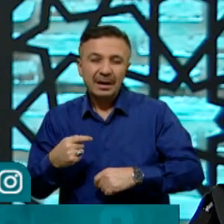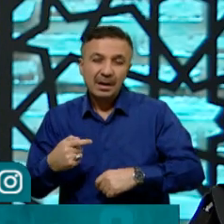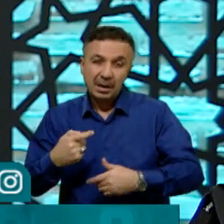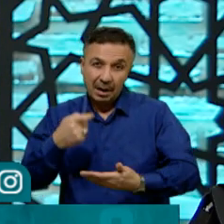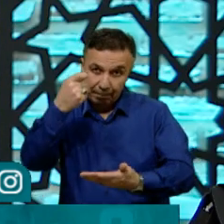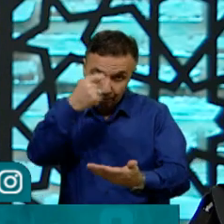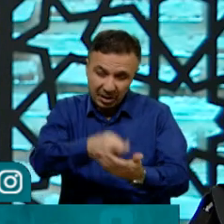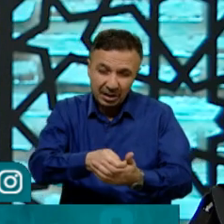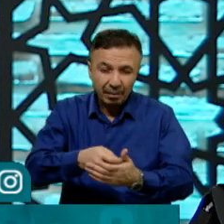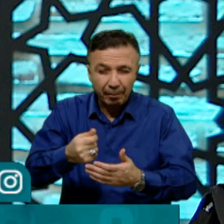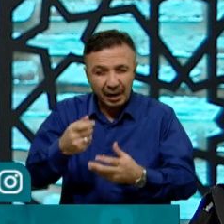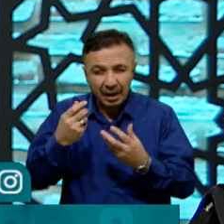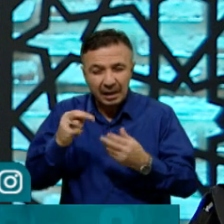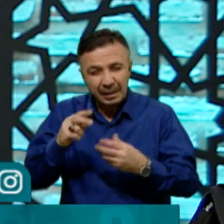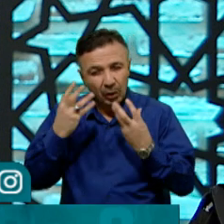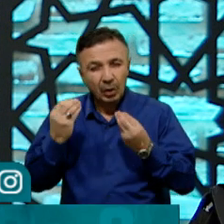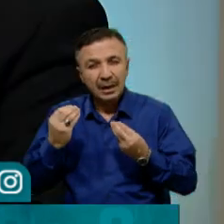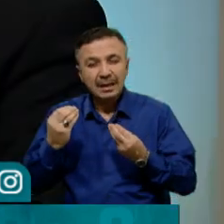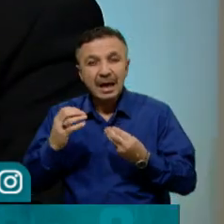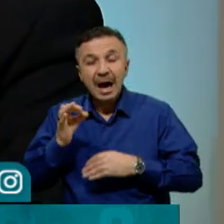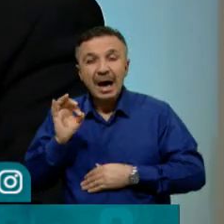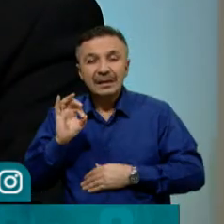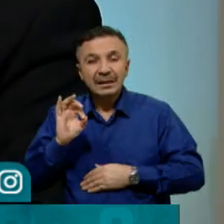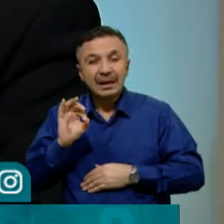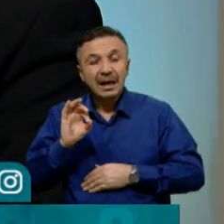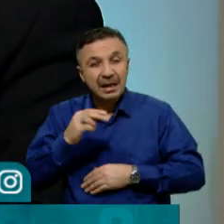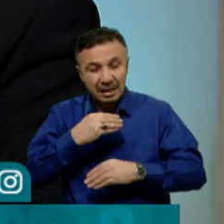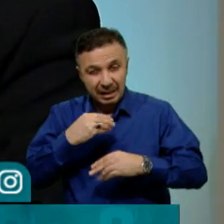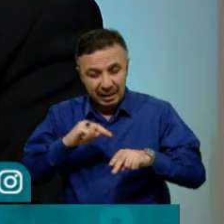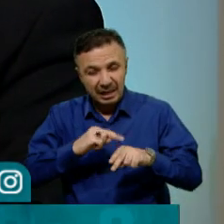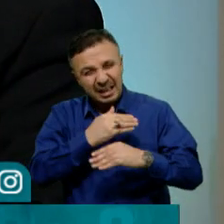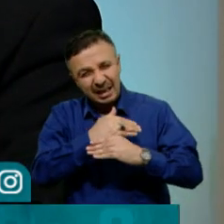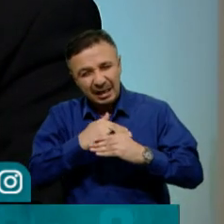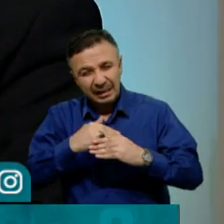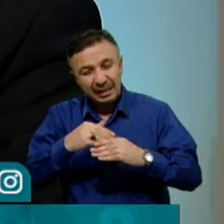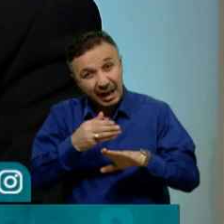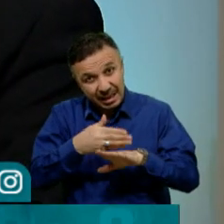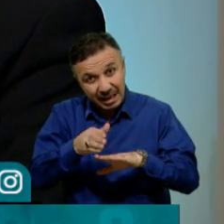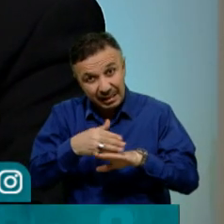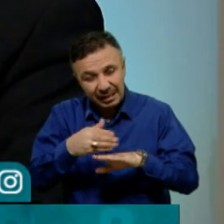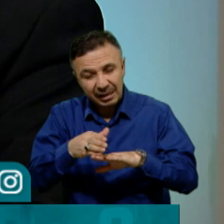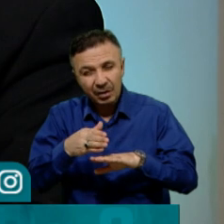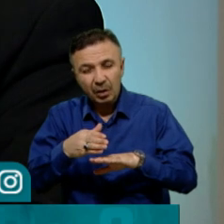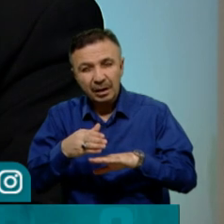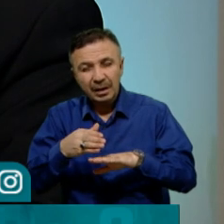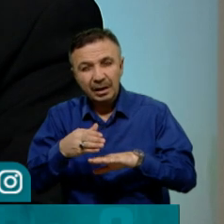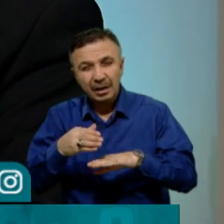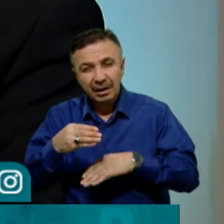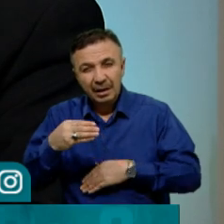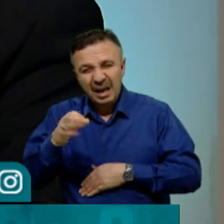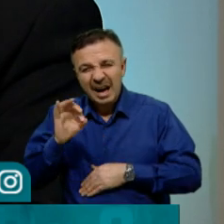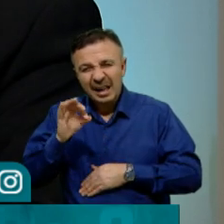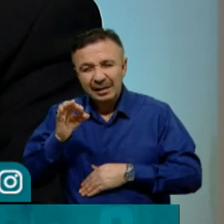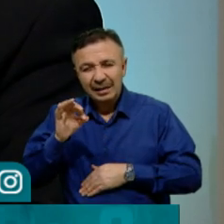Altını da kredi kartıyla taksitli olarak herhangi bir kuyumcudan ve herhangi bir yerden hak sitli